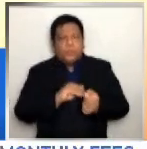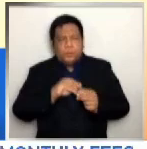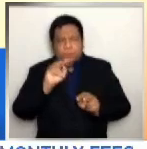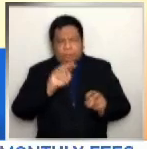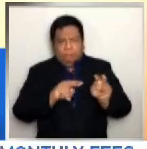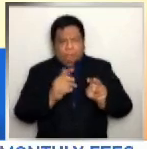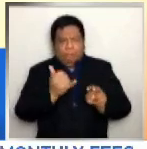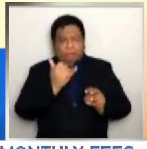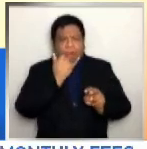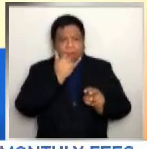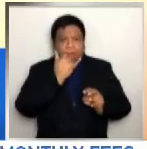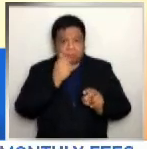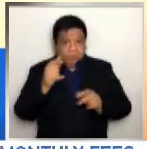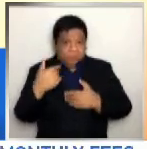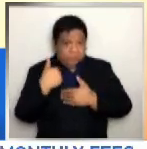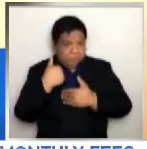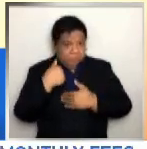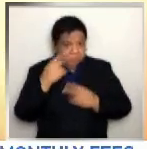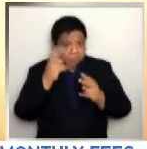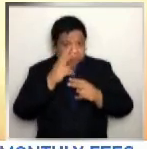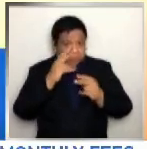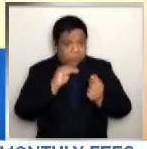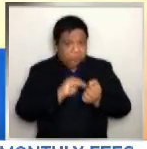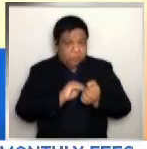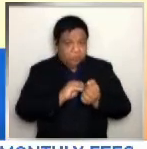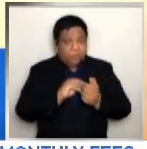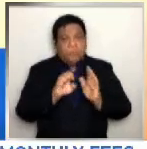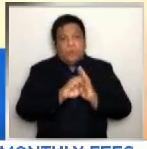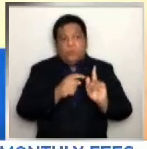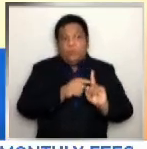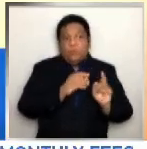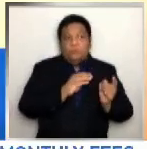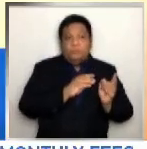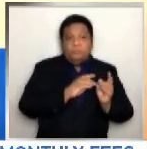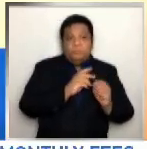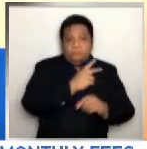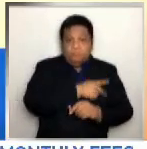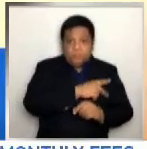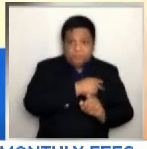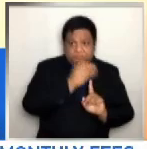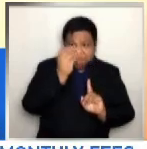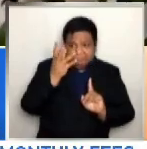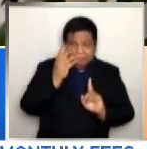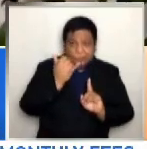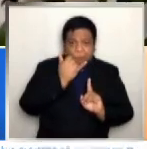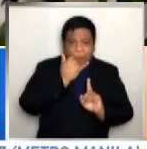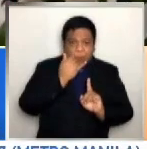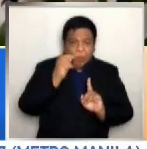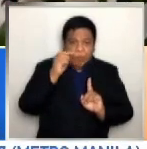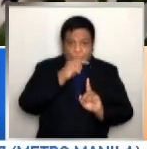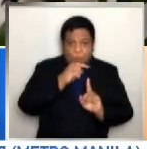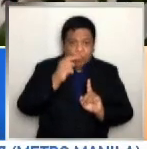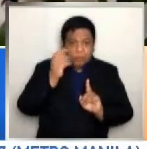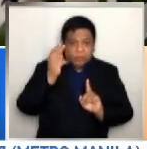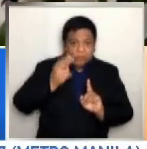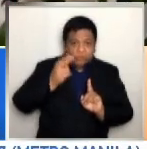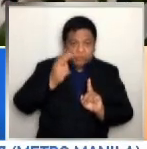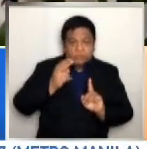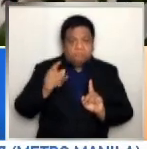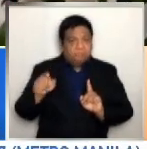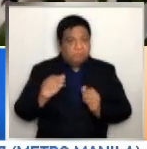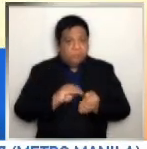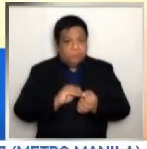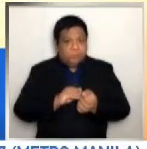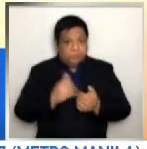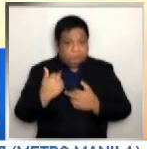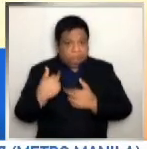pananagutan ba yung doktor kung may mangyaring masama doon sa pasyente? Well, of course, wala. No? Kung talagang nag-rely siya doon sa sinasabi ng